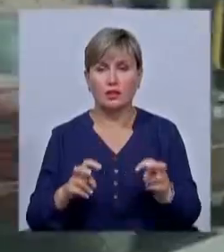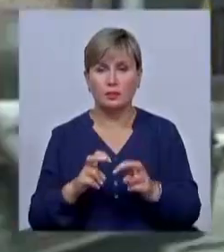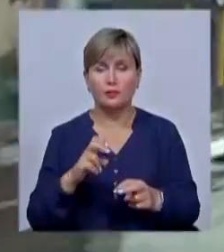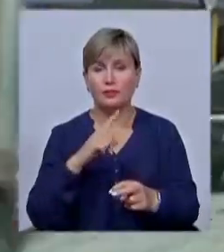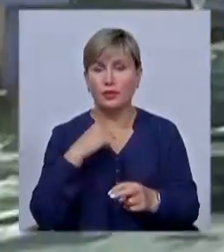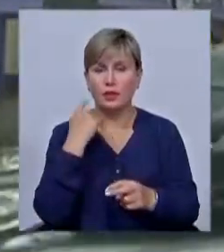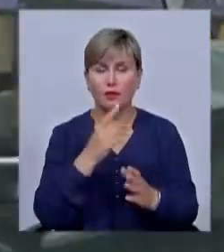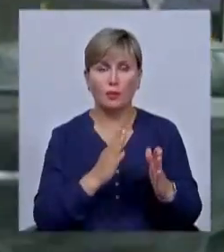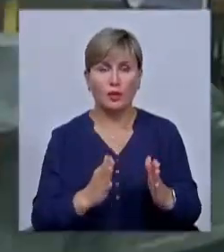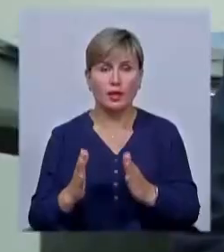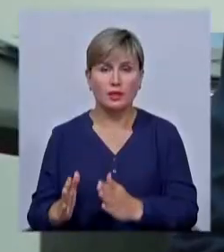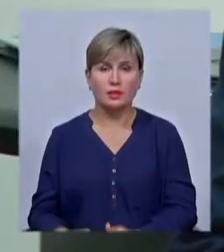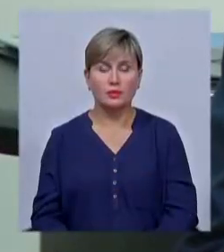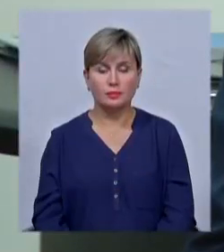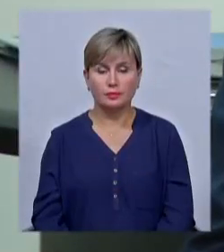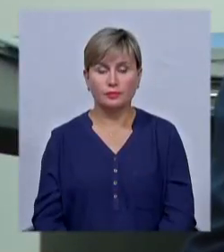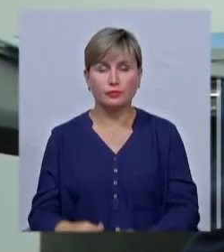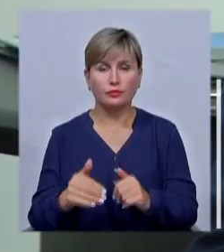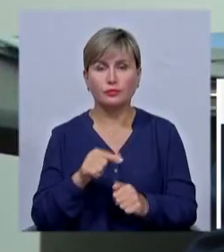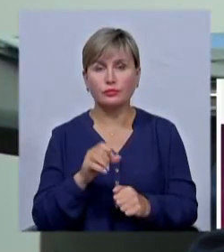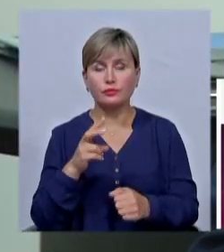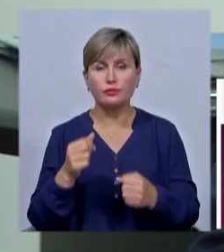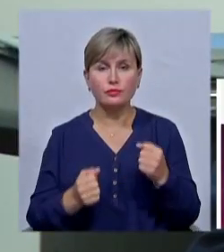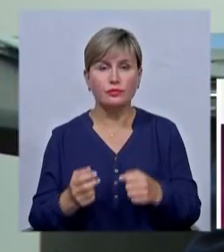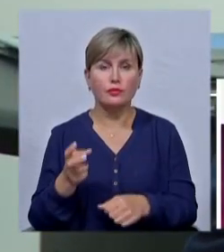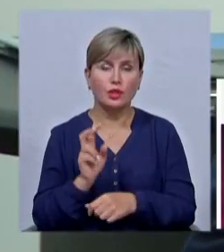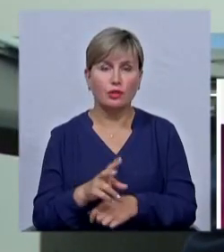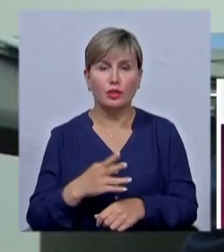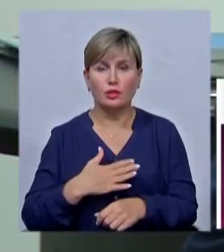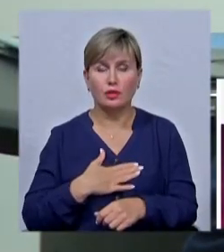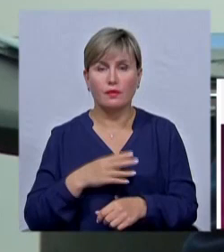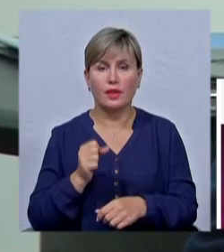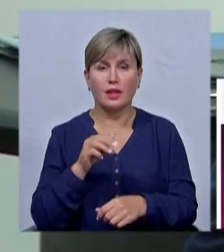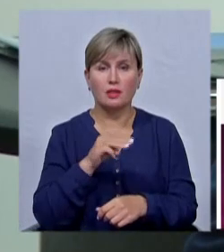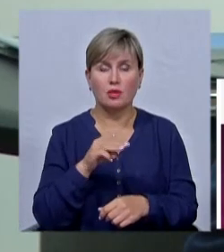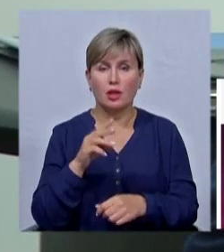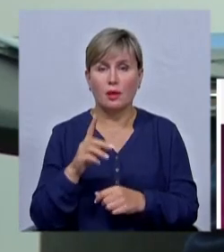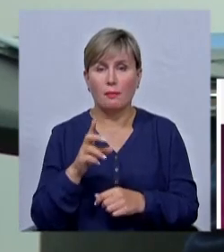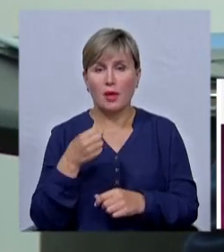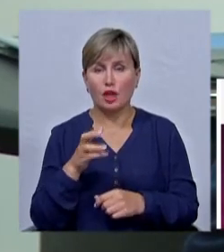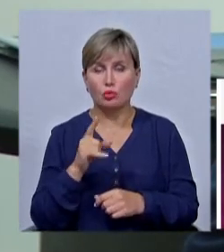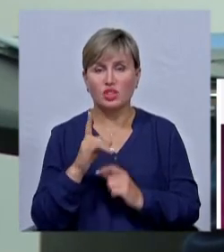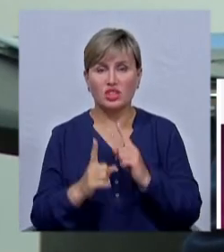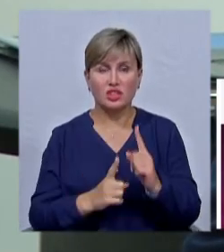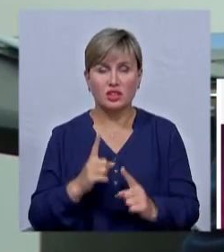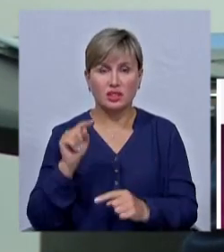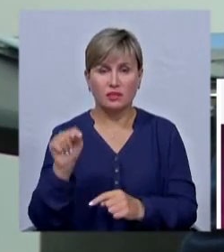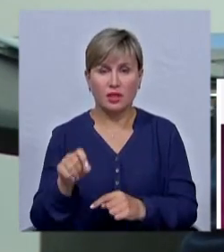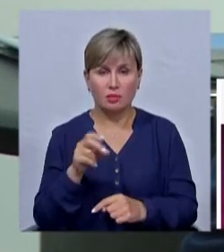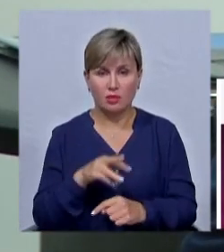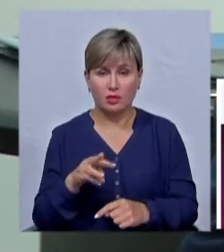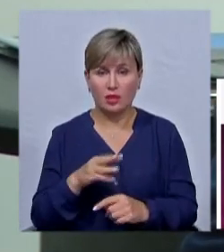индивидуальном порядке после того как вы водитель и приходят к нам на тимирязева турсунова именно в отдел административной практики